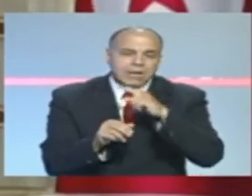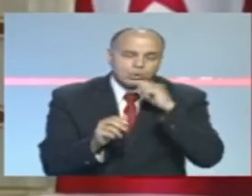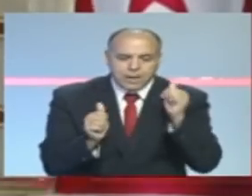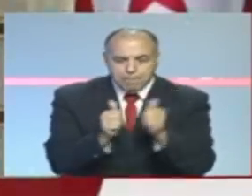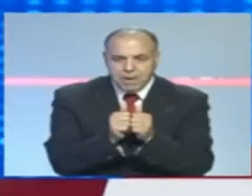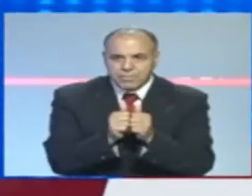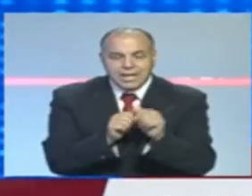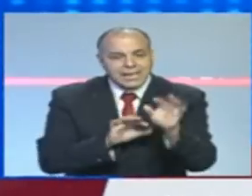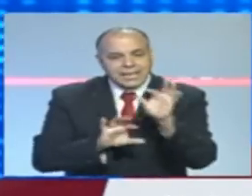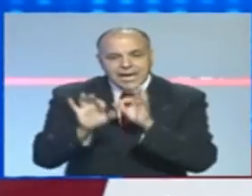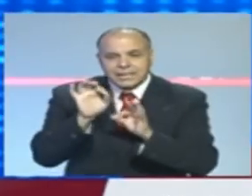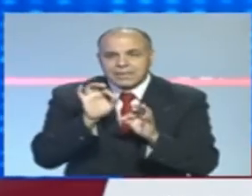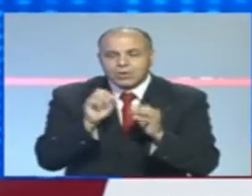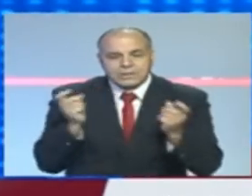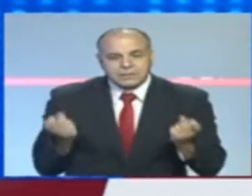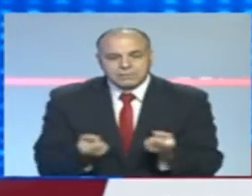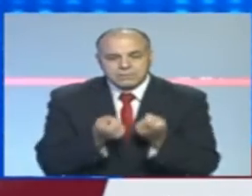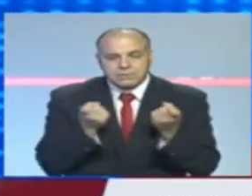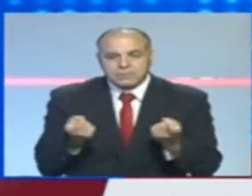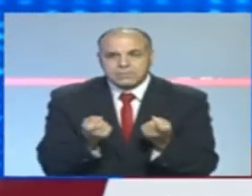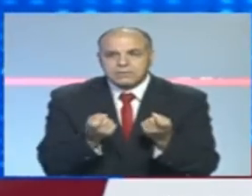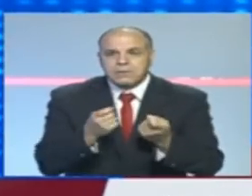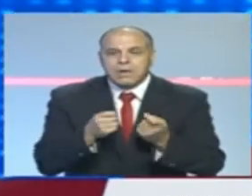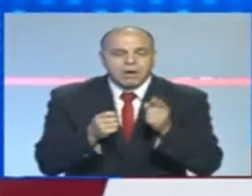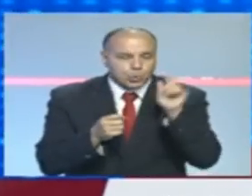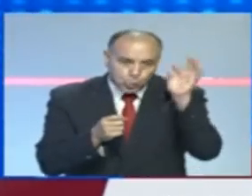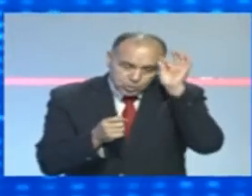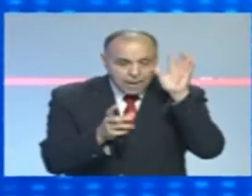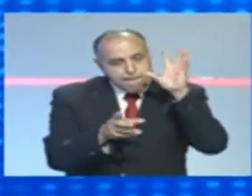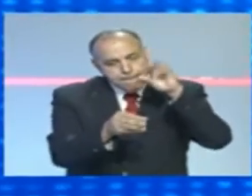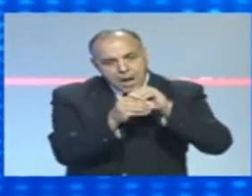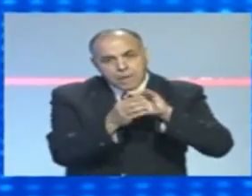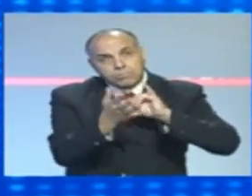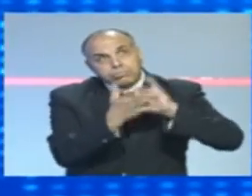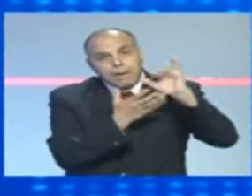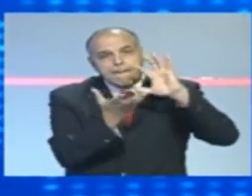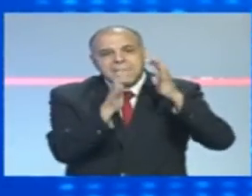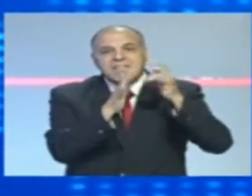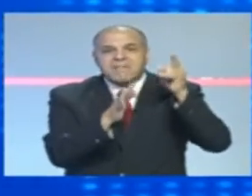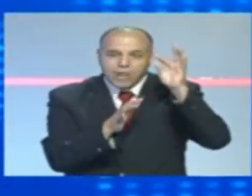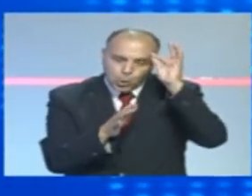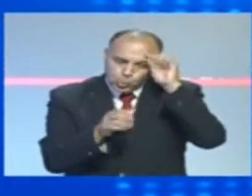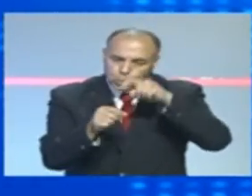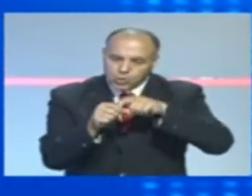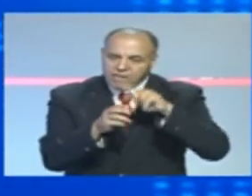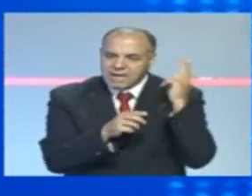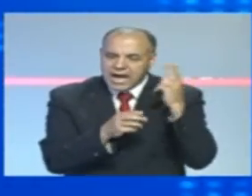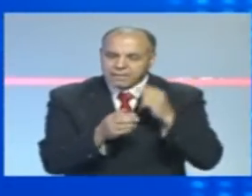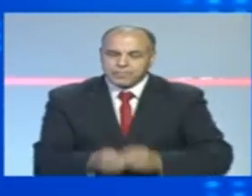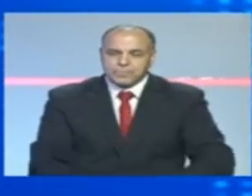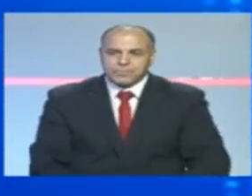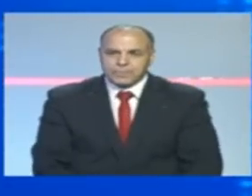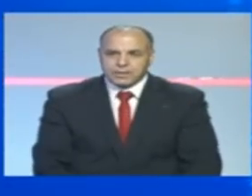لاختيار وتدريب وارسال رائده فضاء تونسيه نحو محطه الفضاء الدوليه